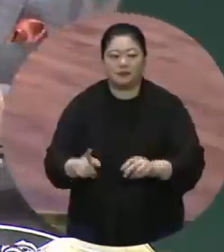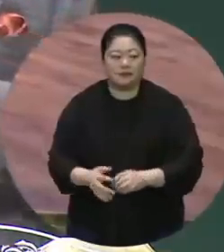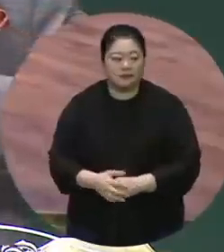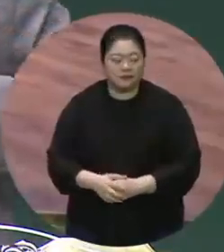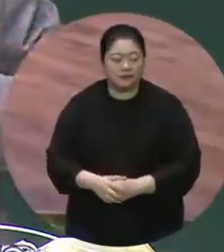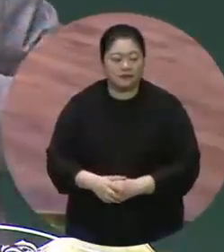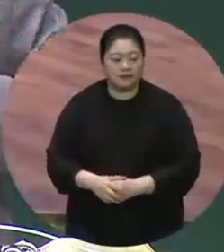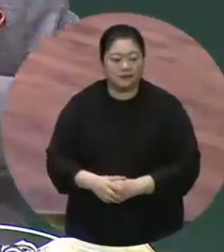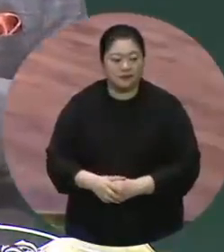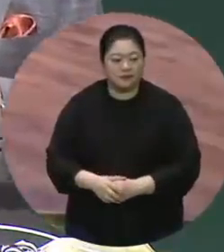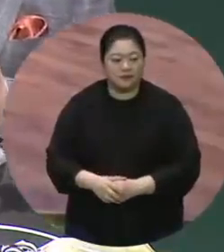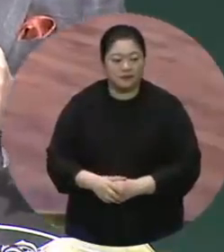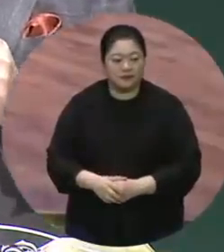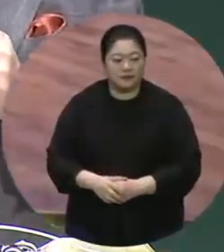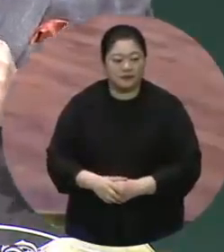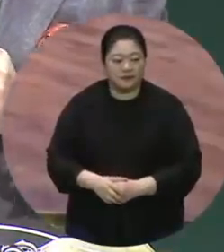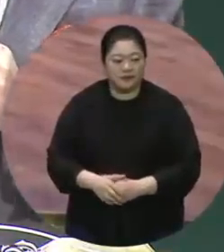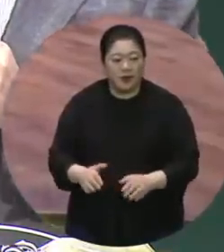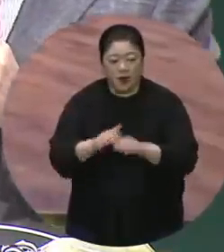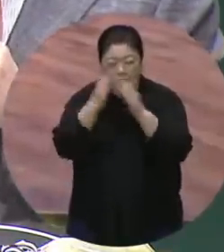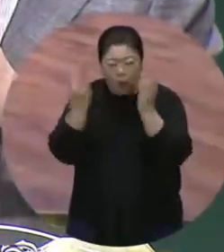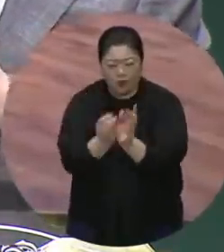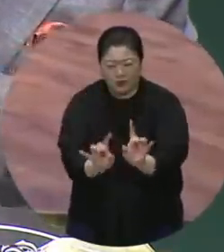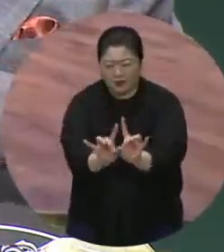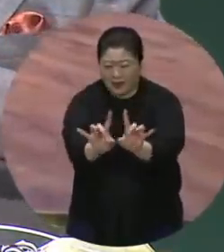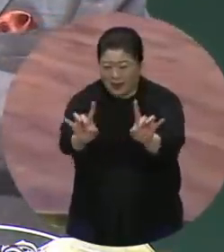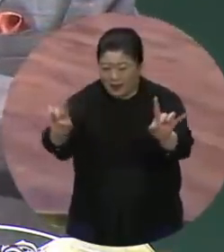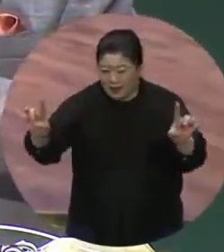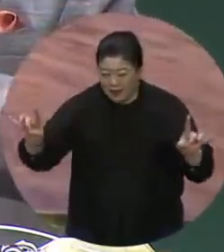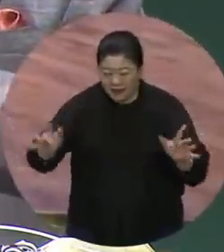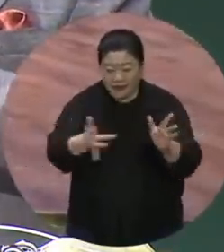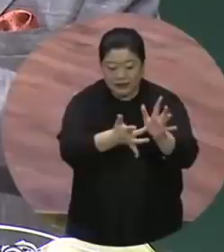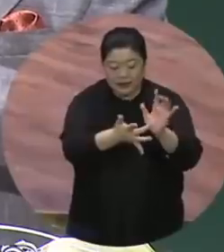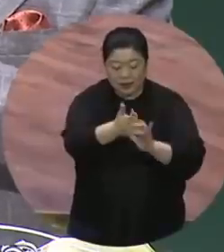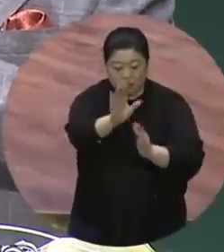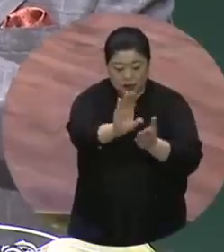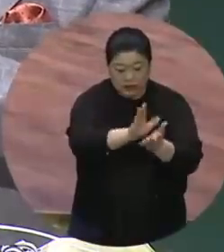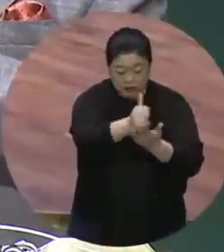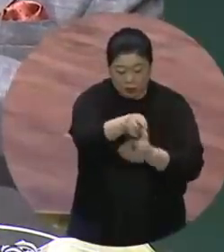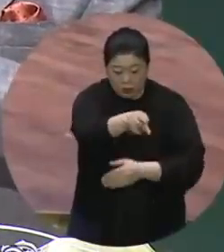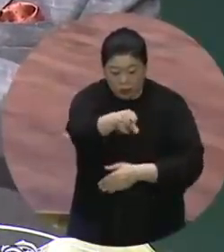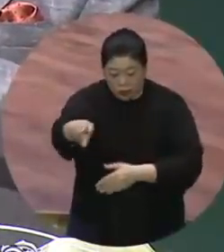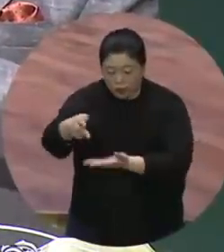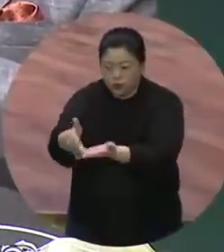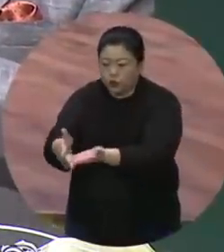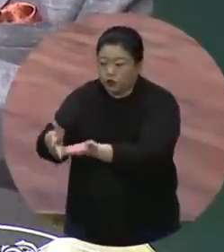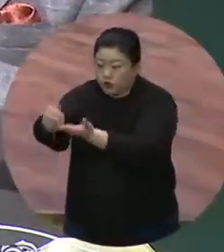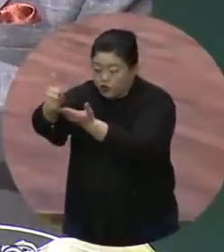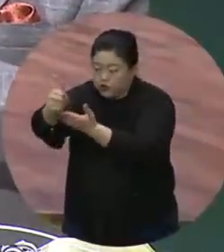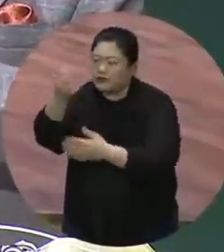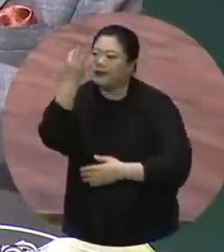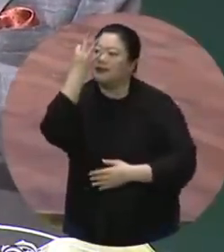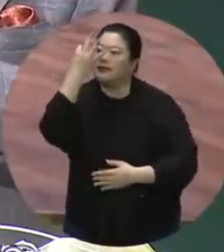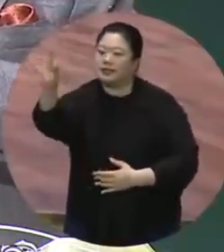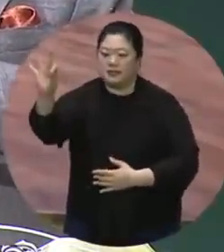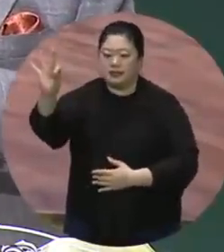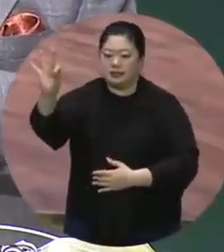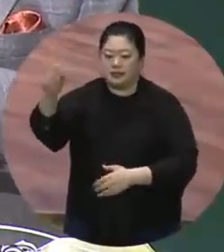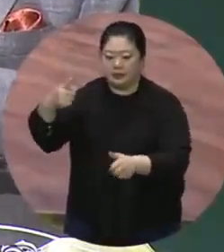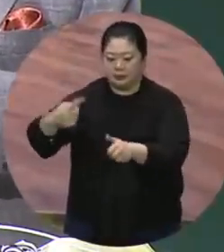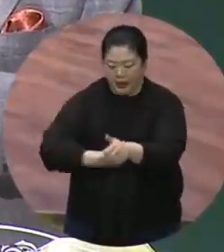뭐라고 했습니까? 모든 입으로 예수 그리스도를 주라 신하여 하나님께 영광을